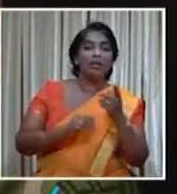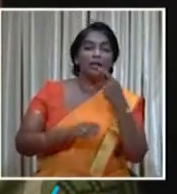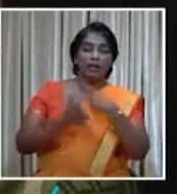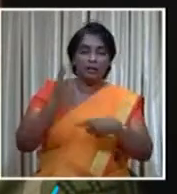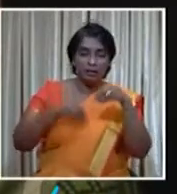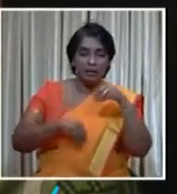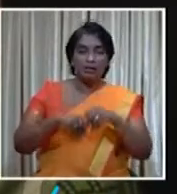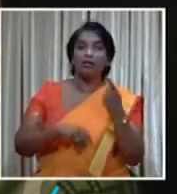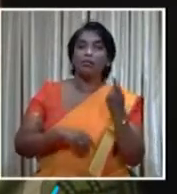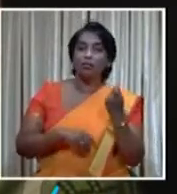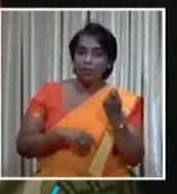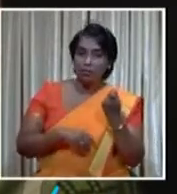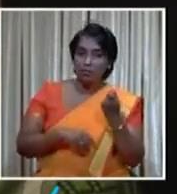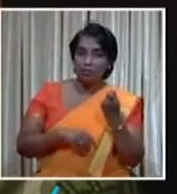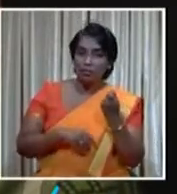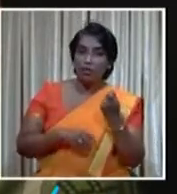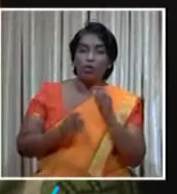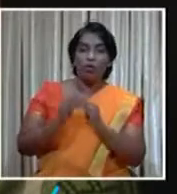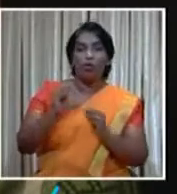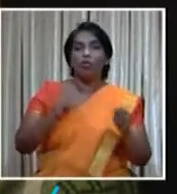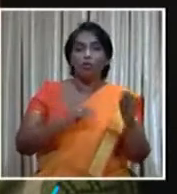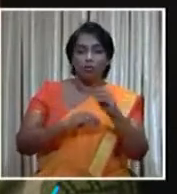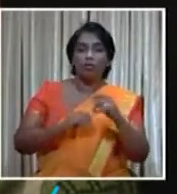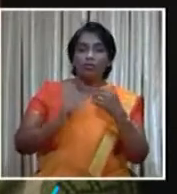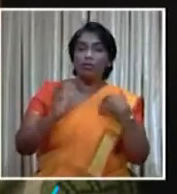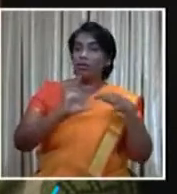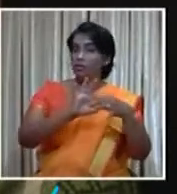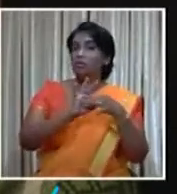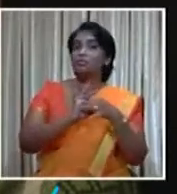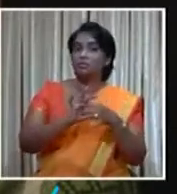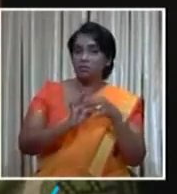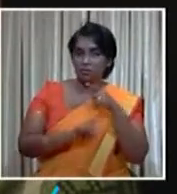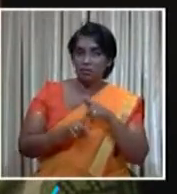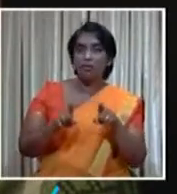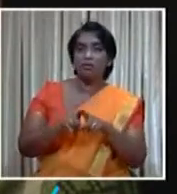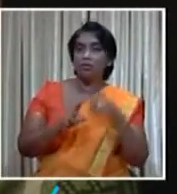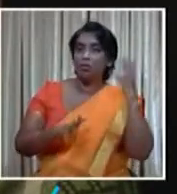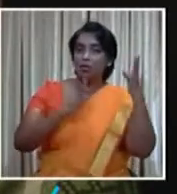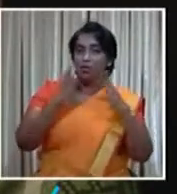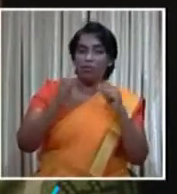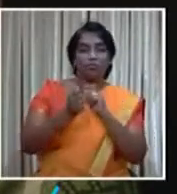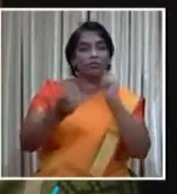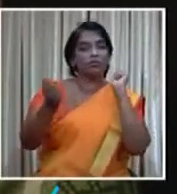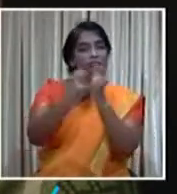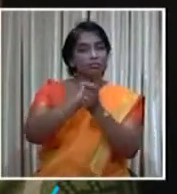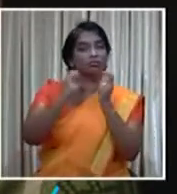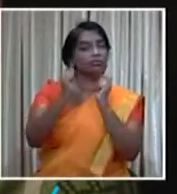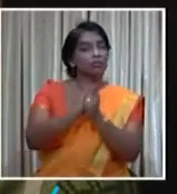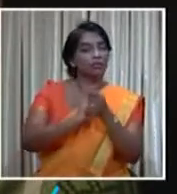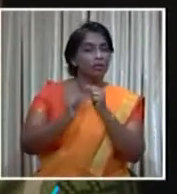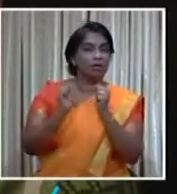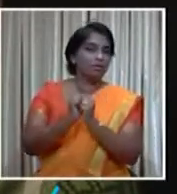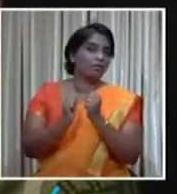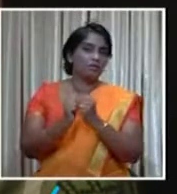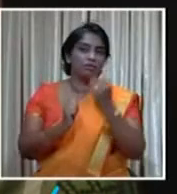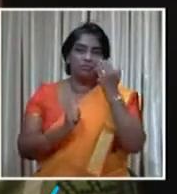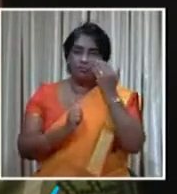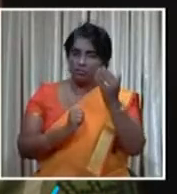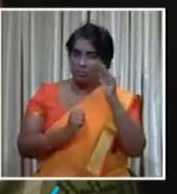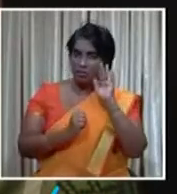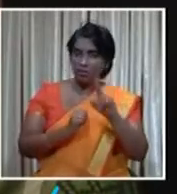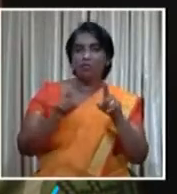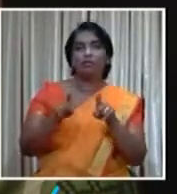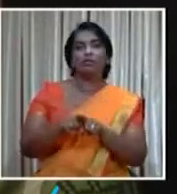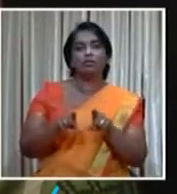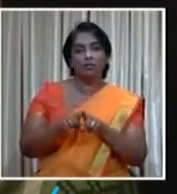දේශපාලනික ආර්ථික සහ උපාය මාර්ගික සම්බන්ධතාවල ගෝලීය වෙනස්කම් සිදුවීමේ ලක්ෂණ පෙන්නුම් කරමින් තිබෙන